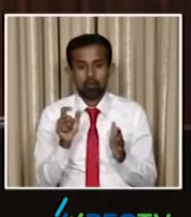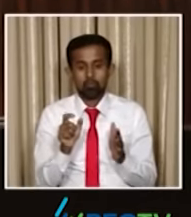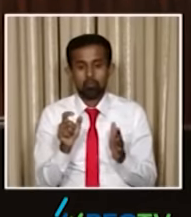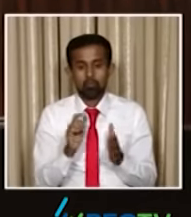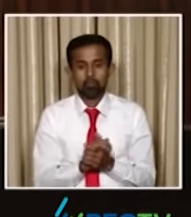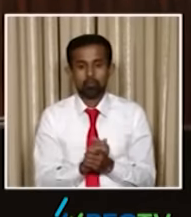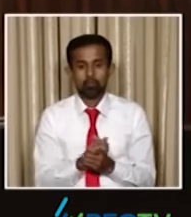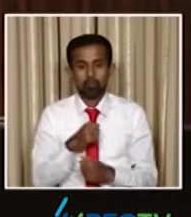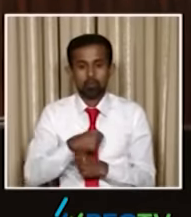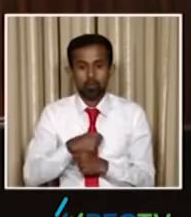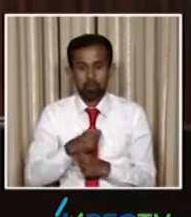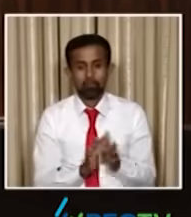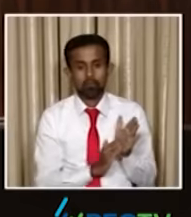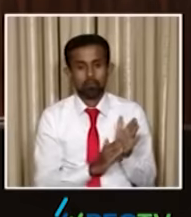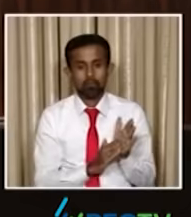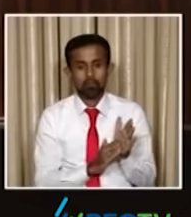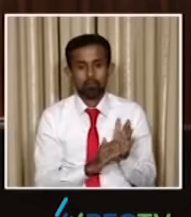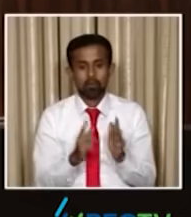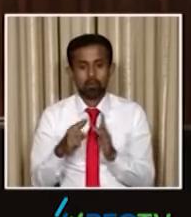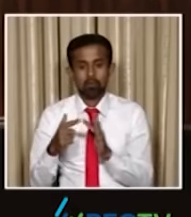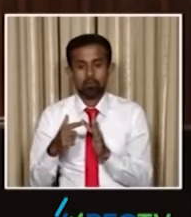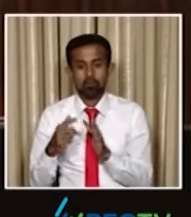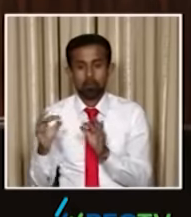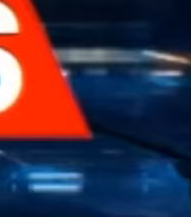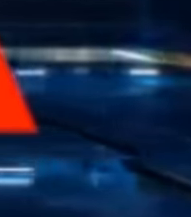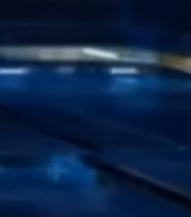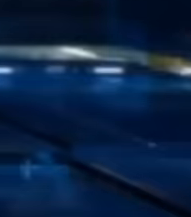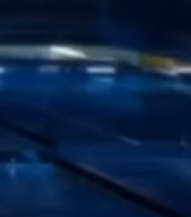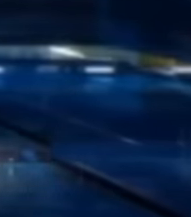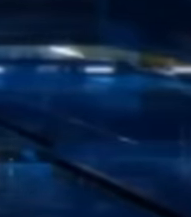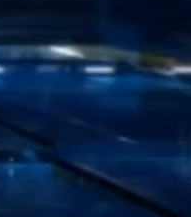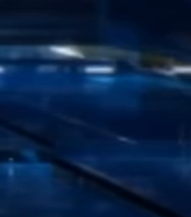මැතිතුමා, කයන්ත කරුණාතිලක මැතිතුමා, ඉම්තියාස් බාකීර් මාකර් මැතිතුමා.